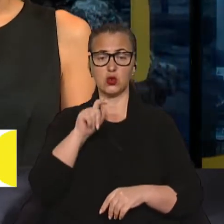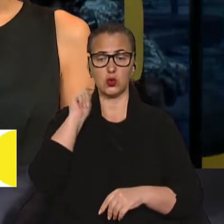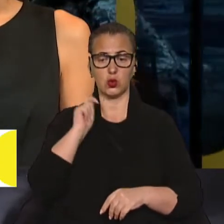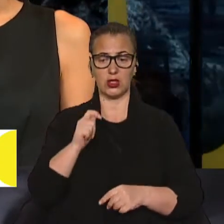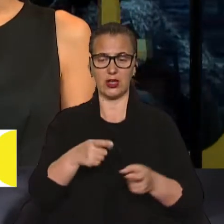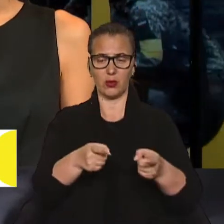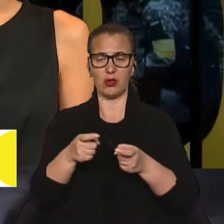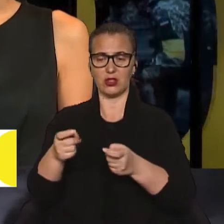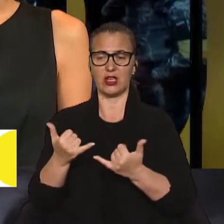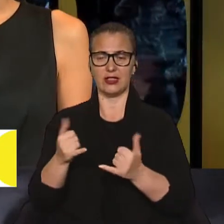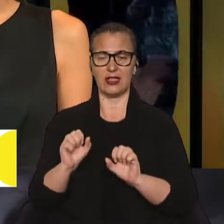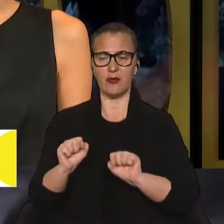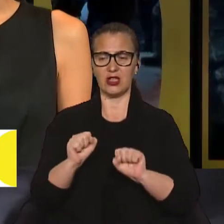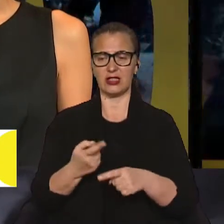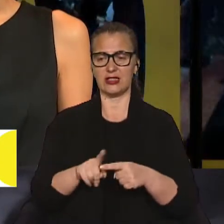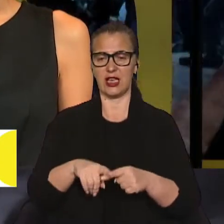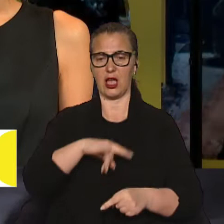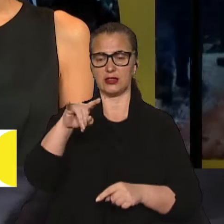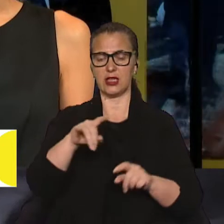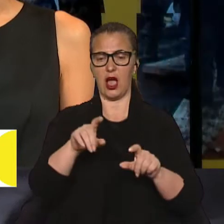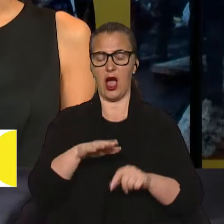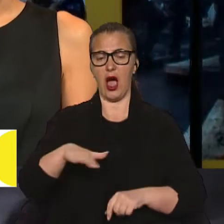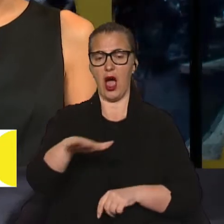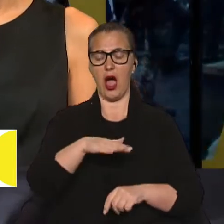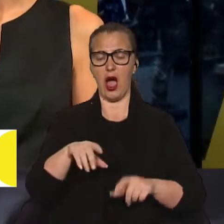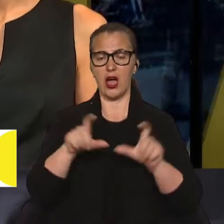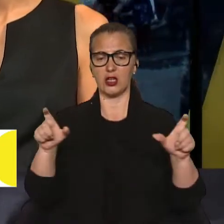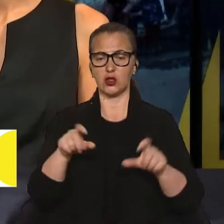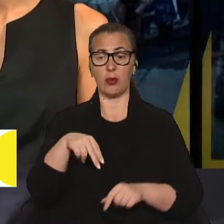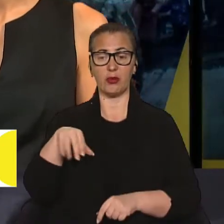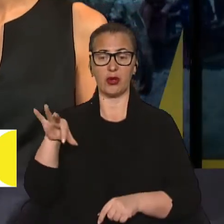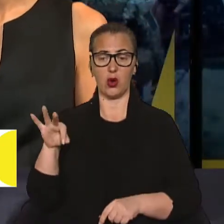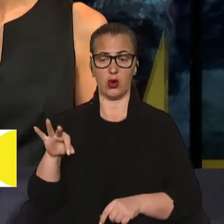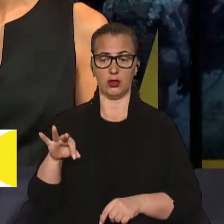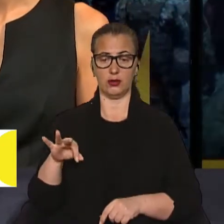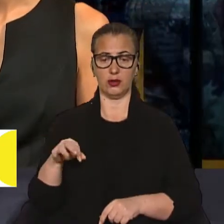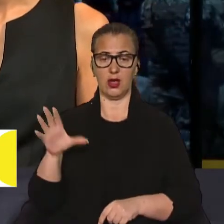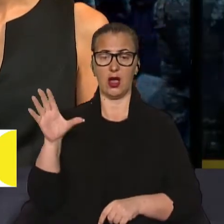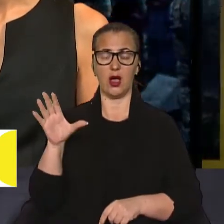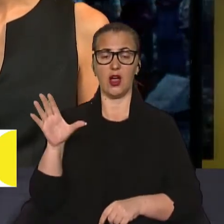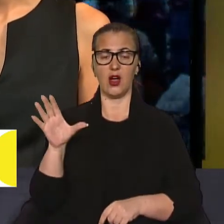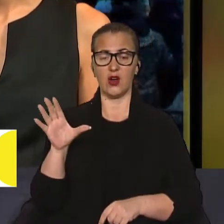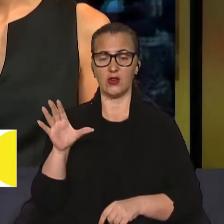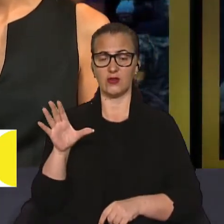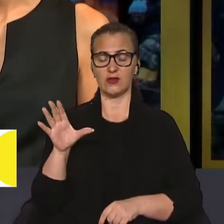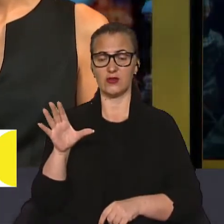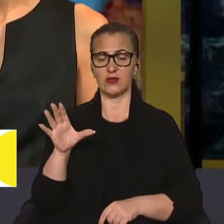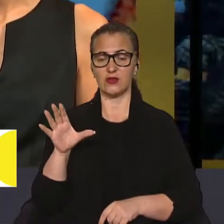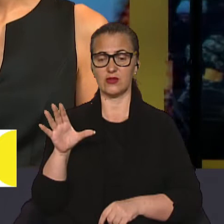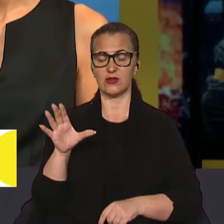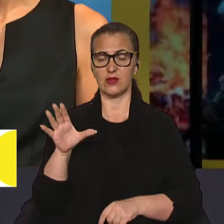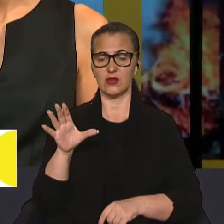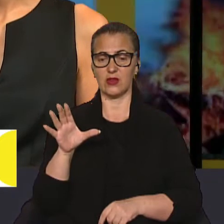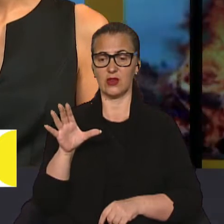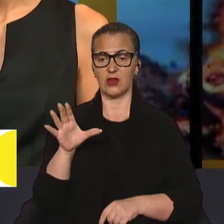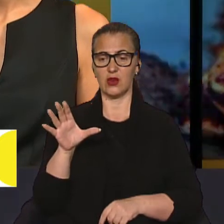подтягивают для прикрытия этих аэродромов системы противовоздушной обороны. То есть вся эскалация, которая сейчас проходит